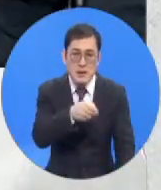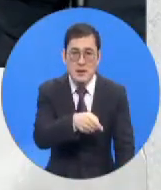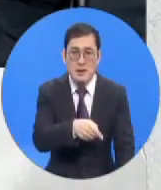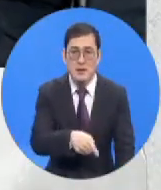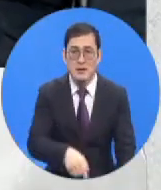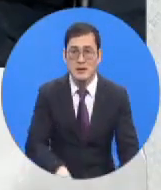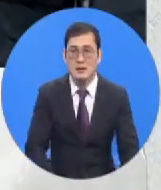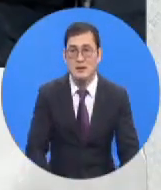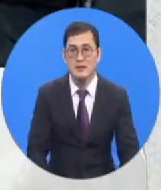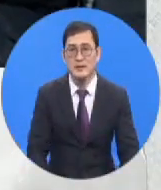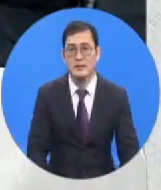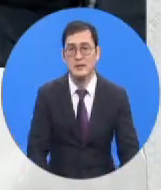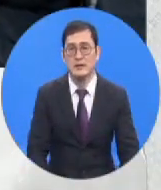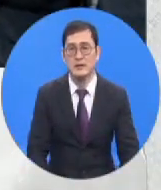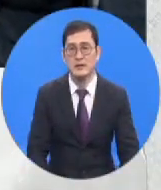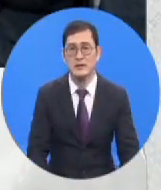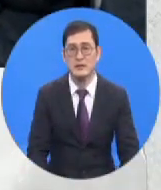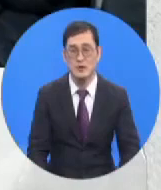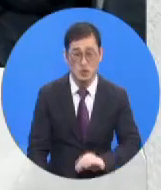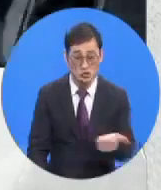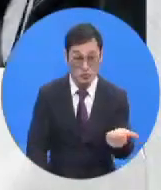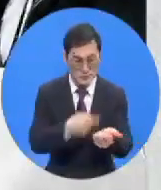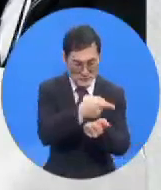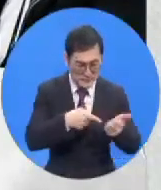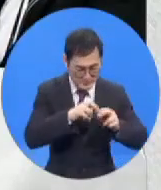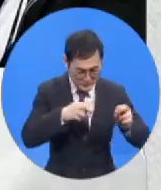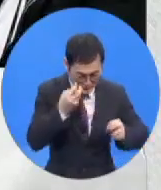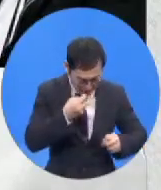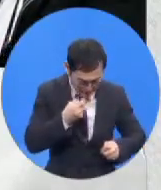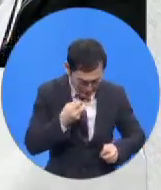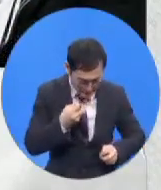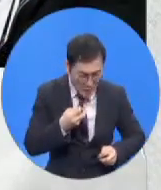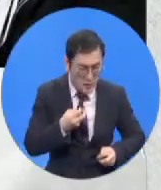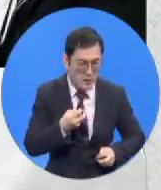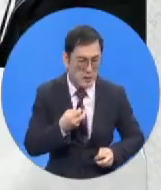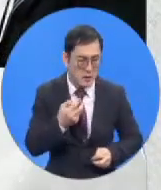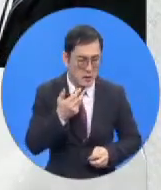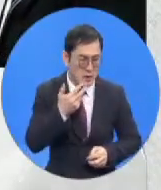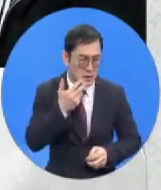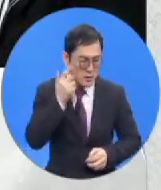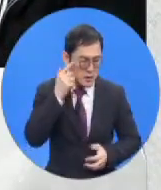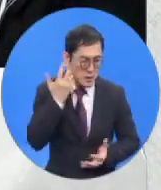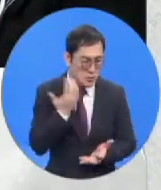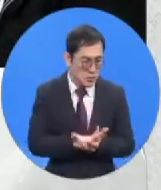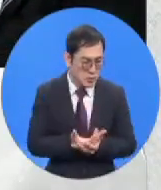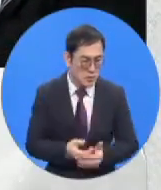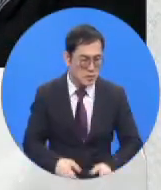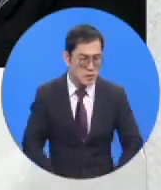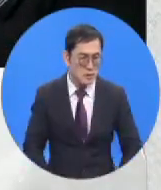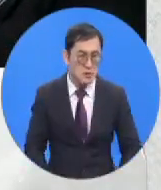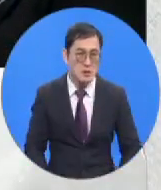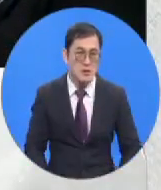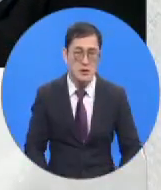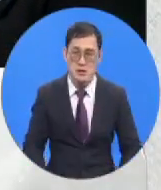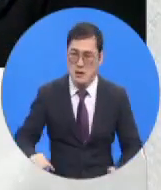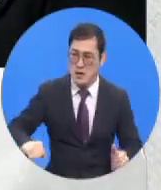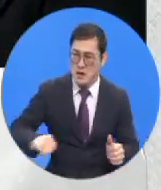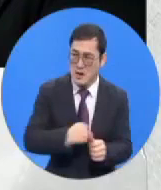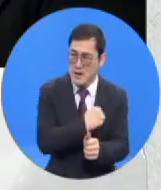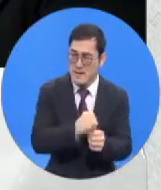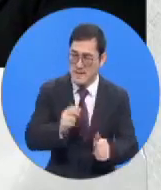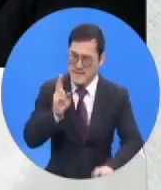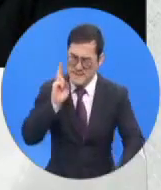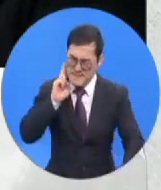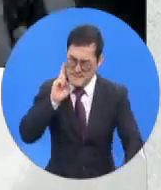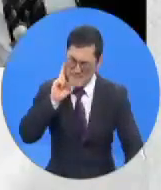우연하게 발생할 수 있는 그런 사고가 아니고 고의적으로 이루어질 수밖에 없는 것이다라고 하는 그러한 감정평가가